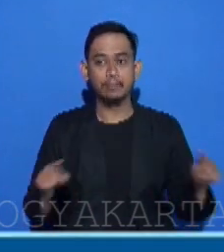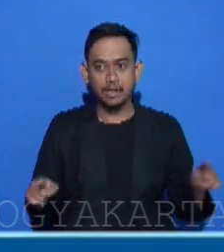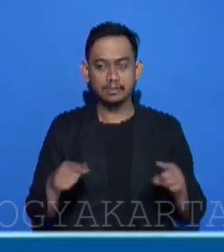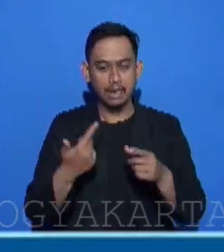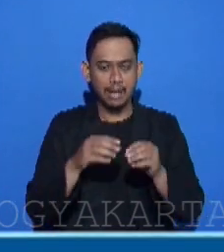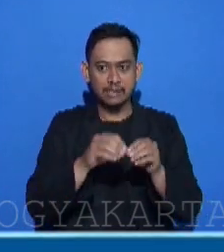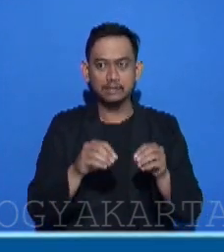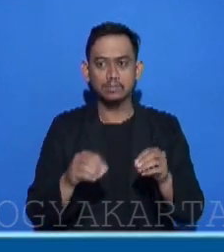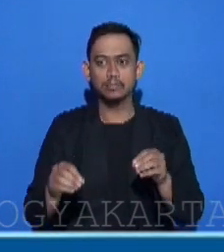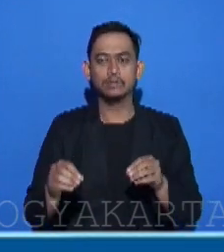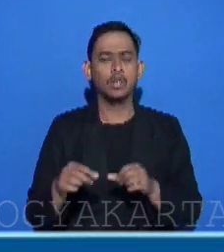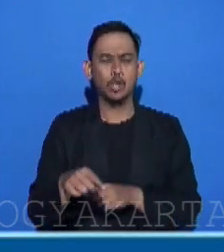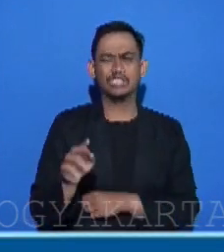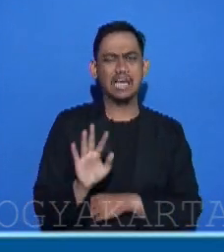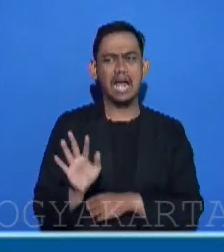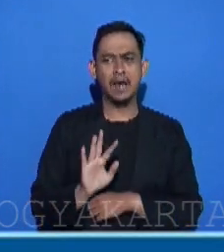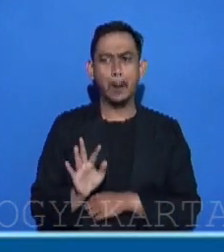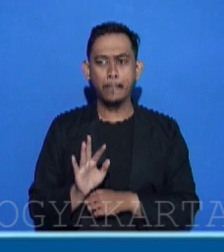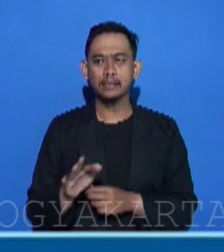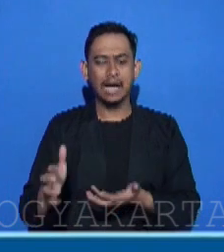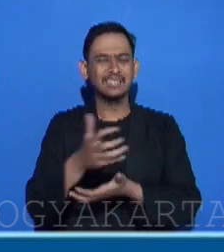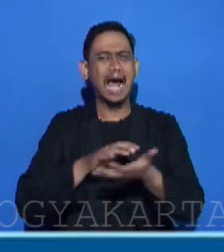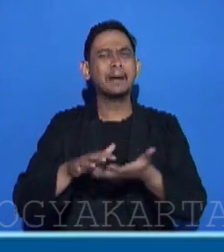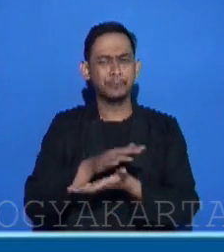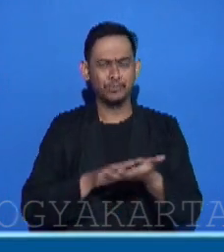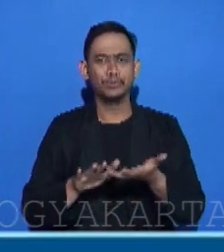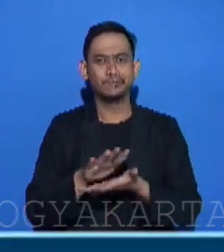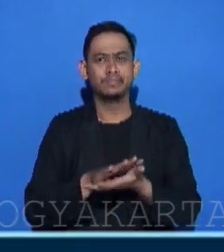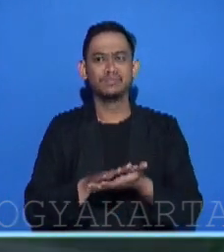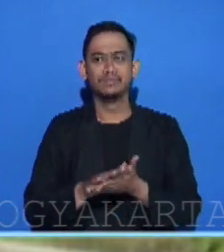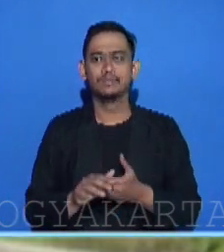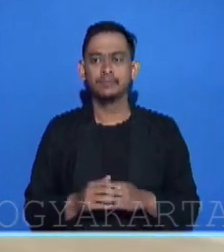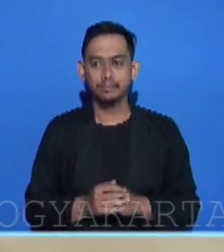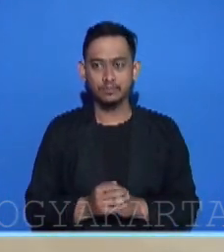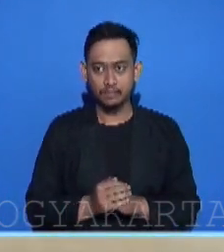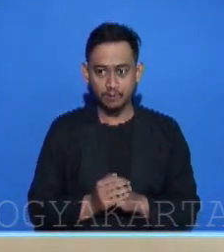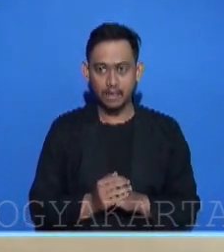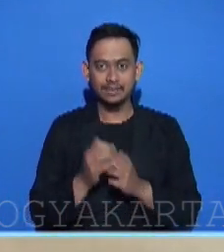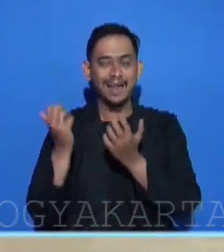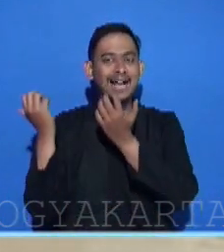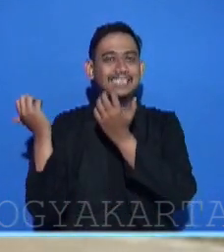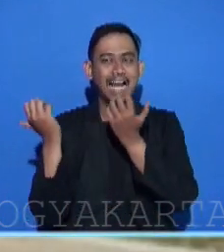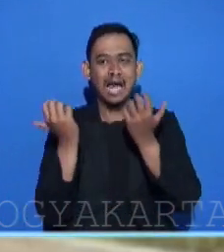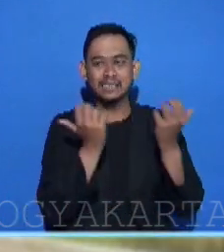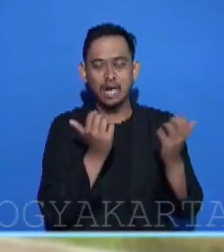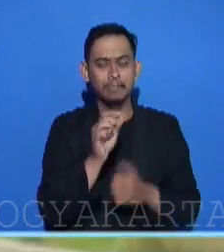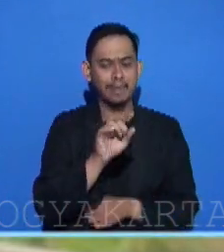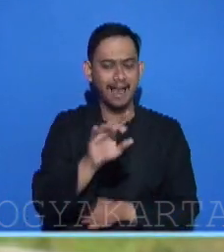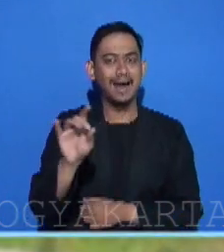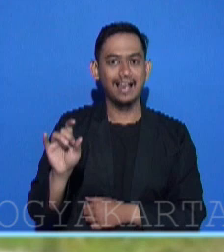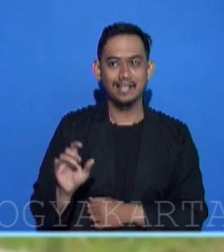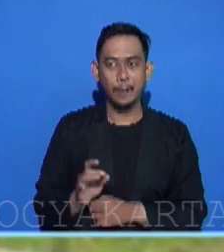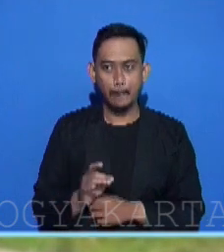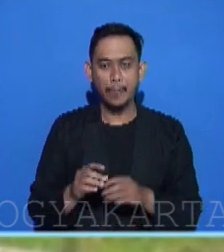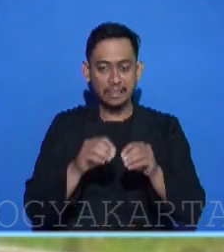wonten ingkang kacang ijo lan ugi wonten ingkang jagung. Wonten musim tanam ingkang kaping